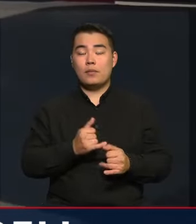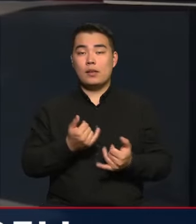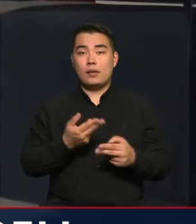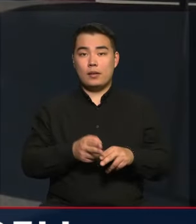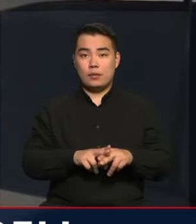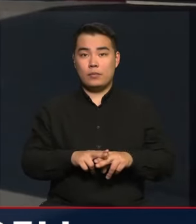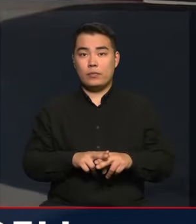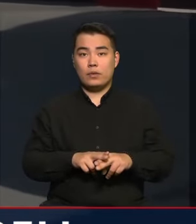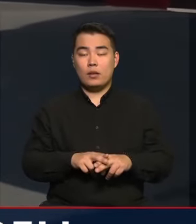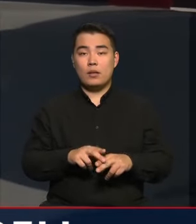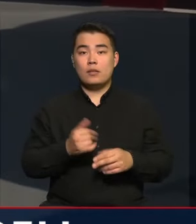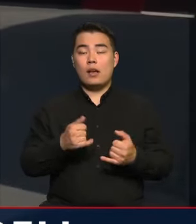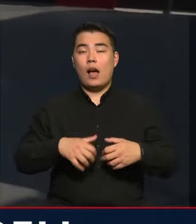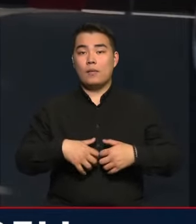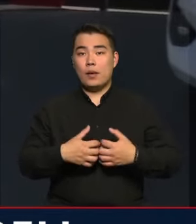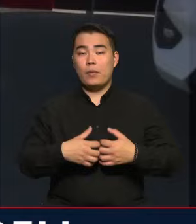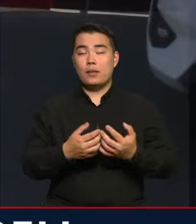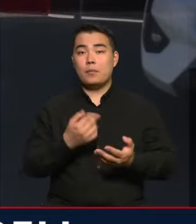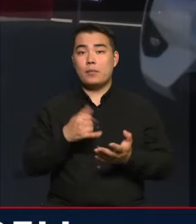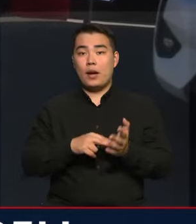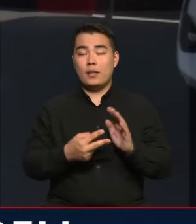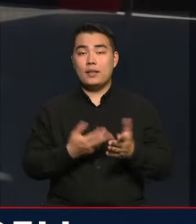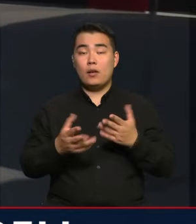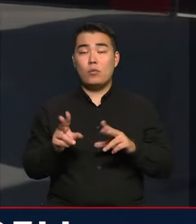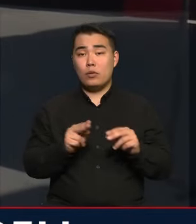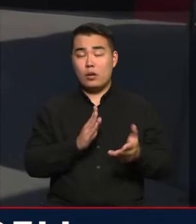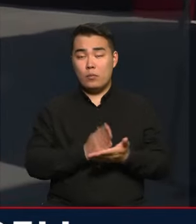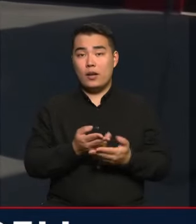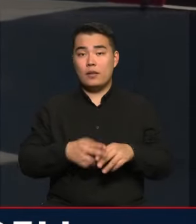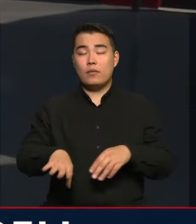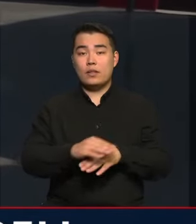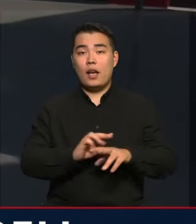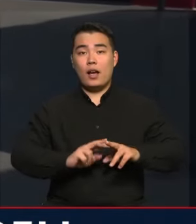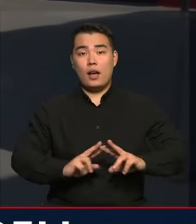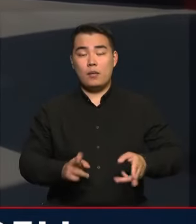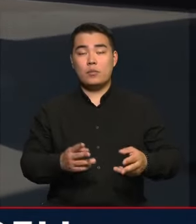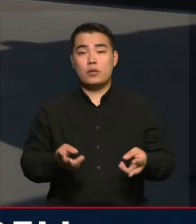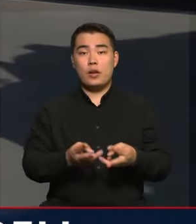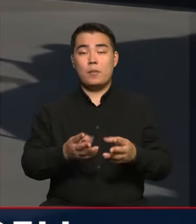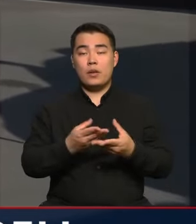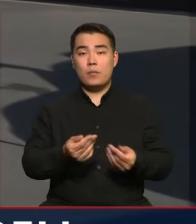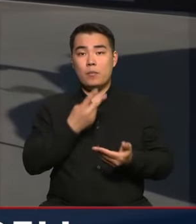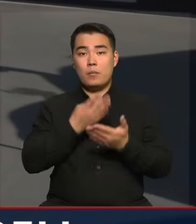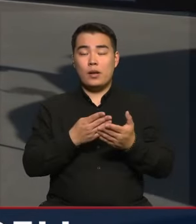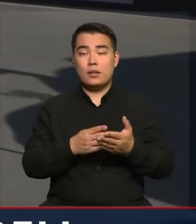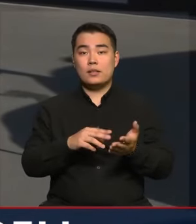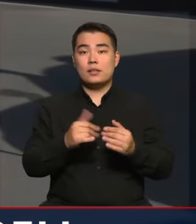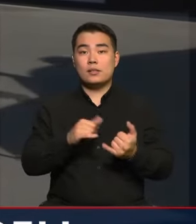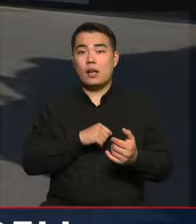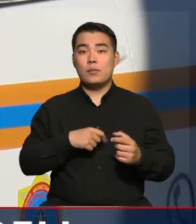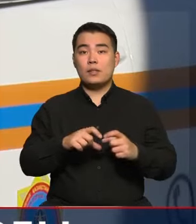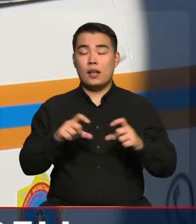бұл пилоттық жоба, егер сәтін салса, барлық өңірлерде де осындай өрт сөндіру бөлімдерін салу жоспарланып